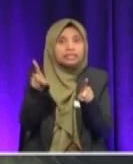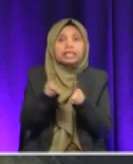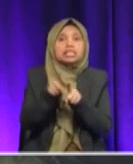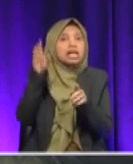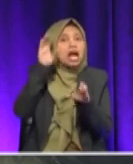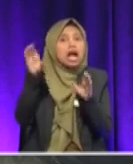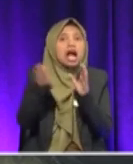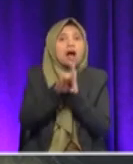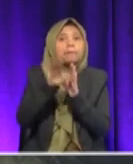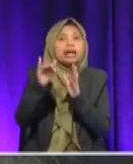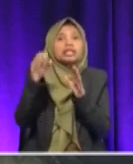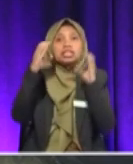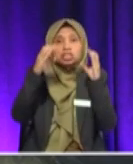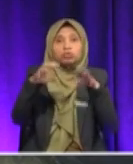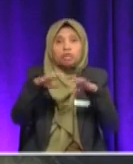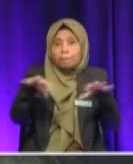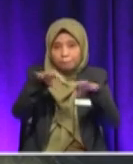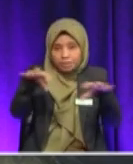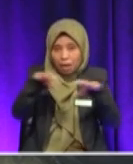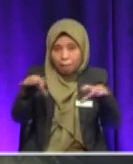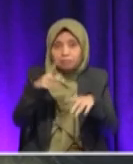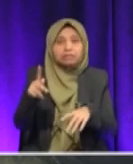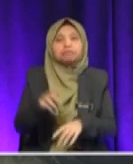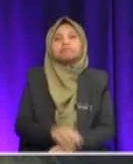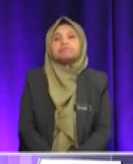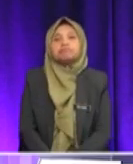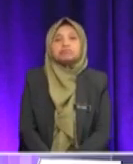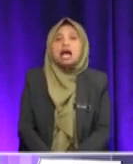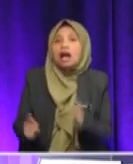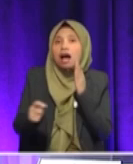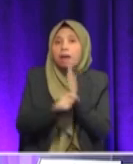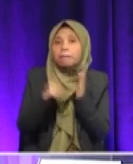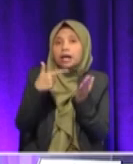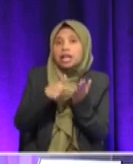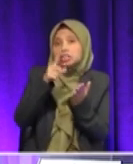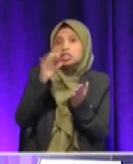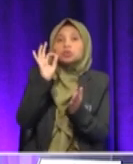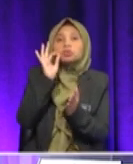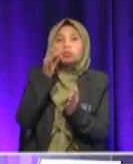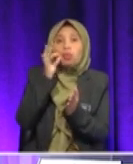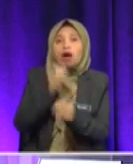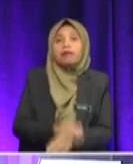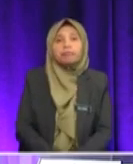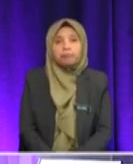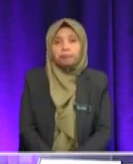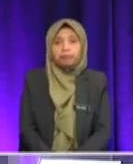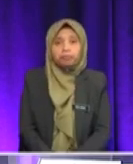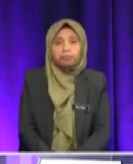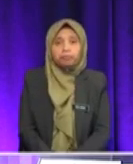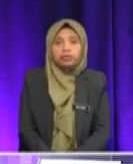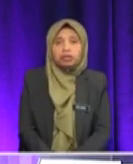cikuda pecahkan doa Majalaya setelah lagi 100 kinkee